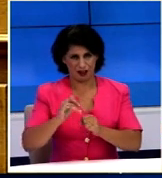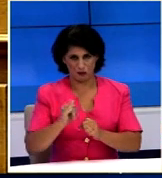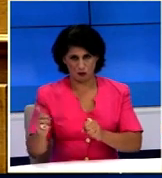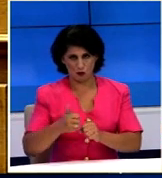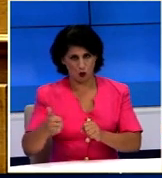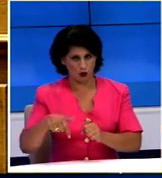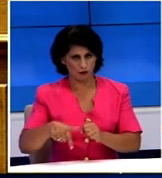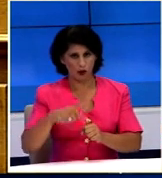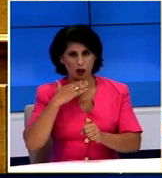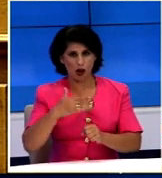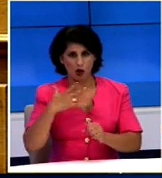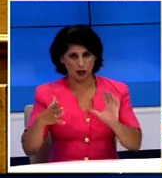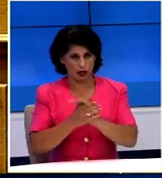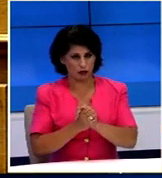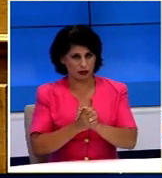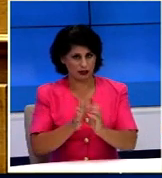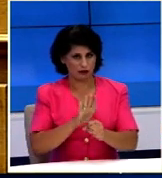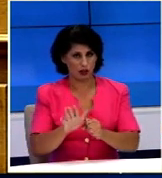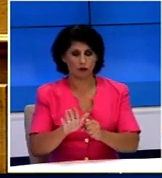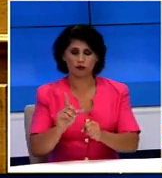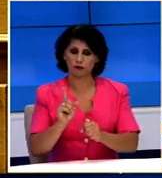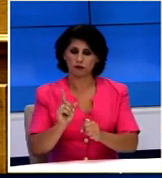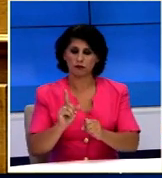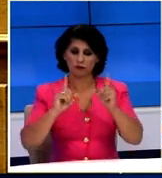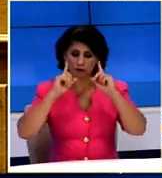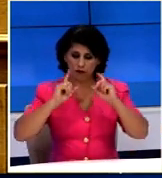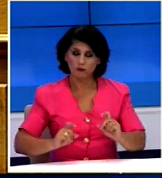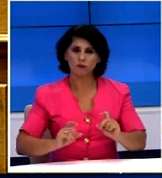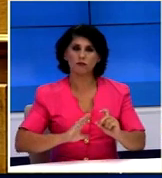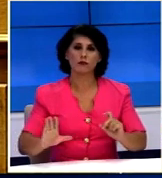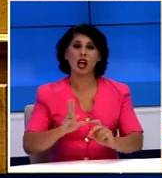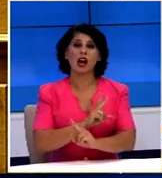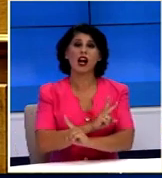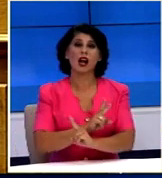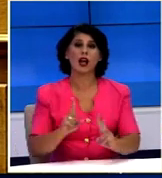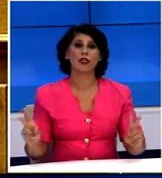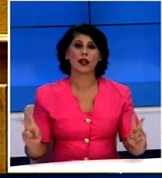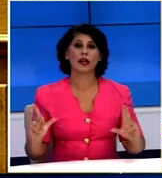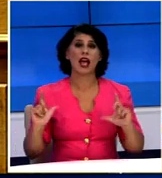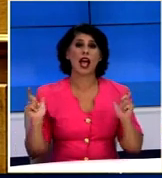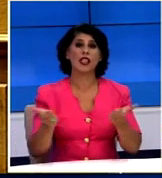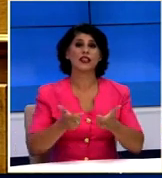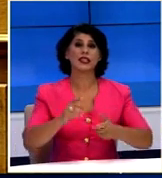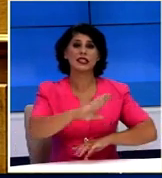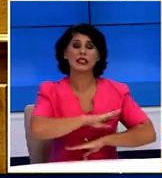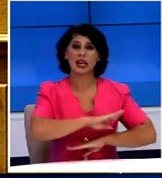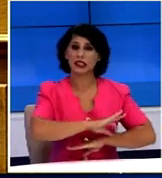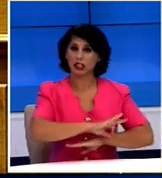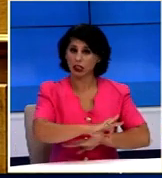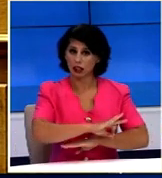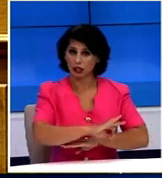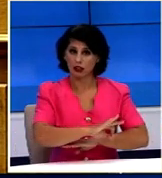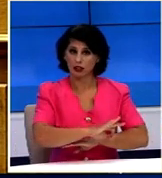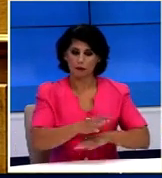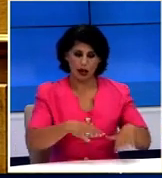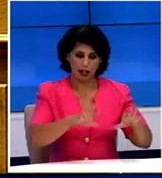Δεν αρκούν λόγοι ενότητας. Απαιτείται και μία σαφή εθνική στρατηγική με αρχή,